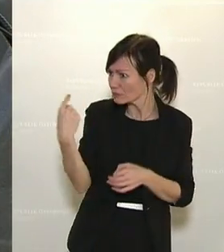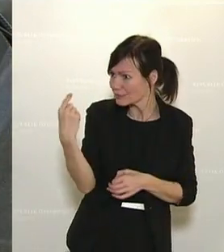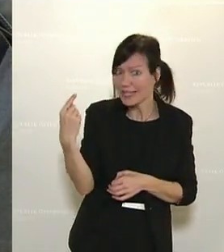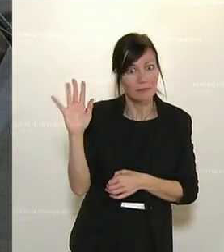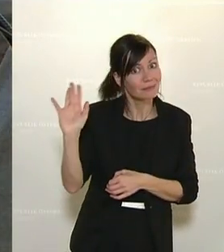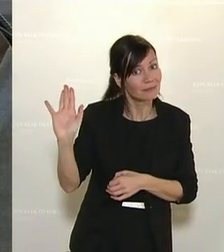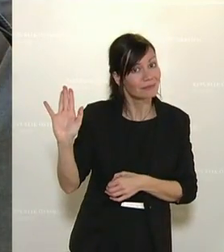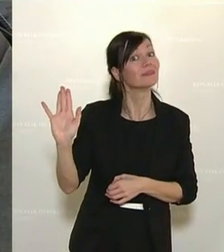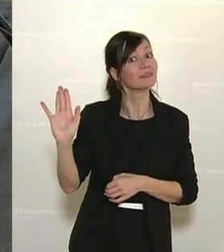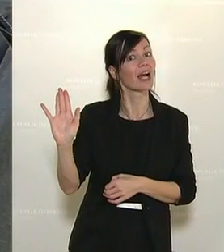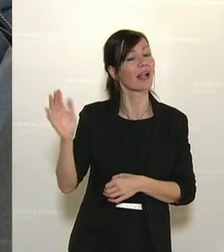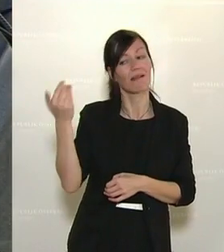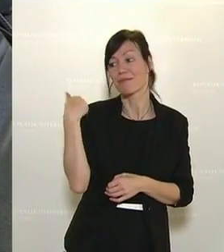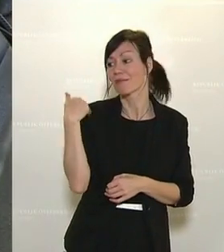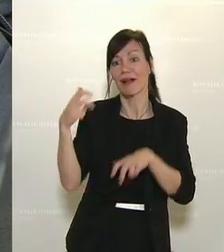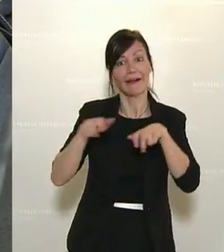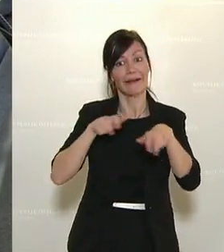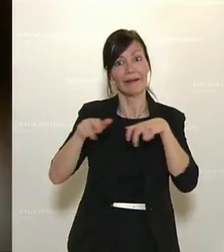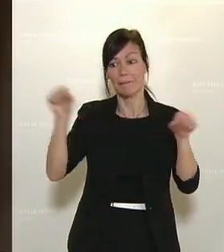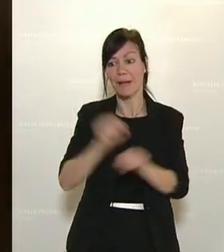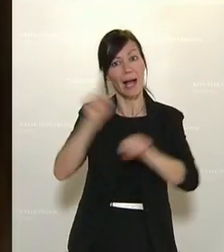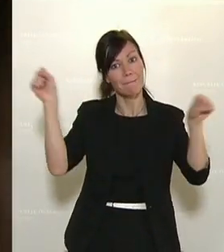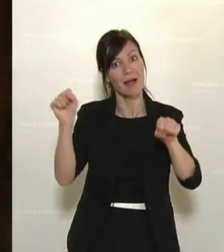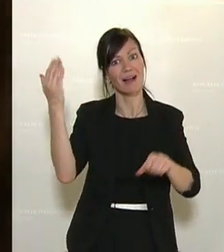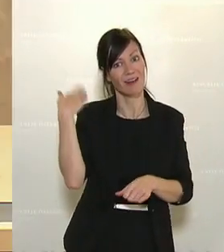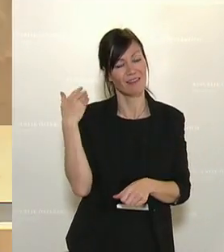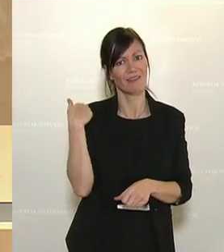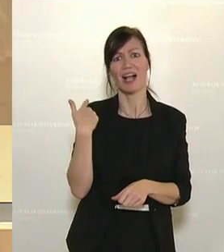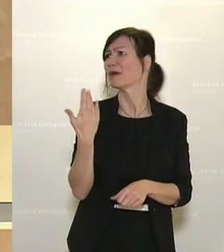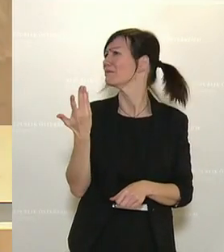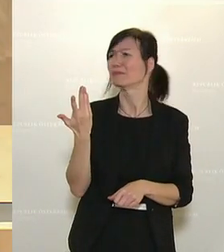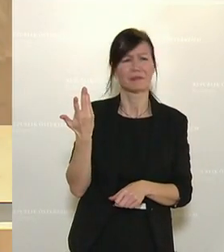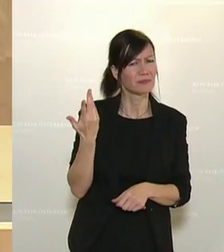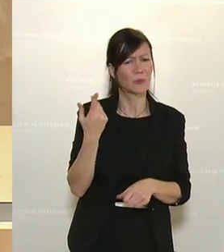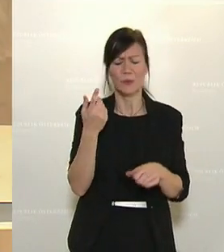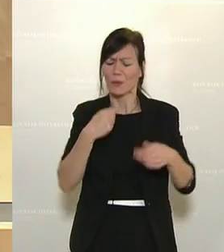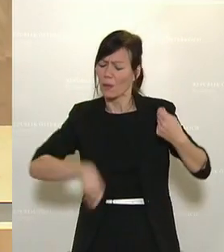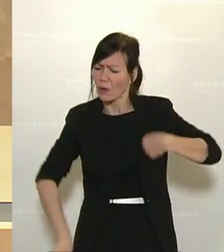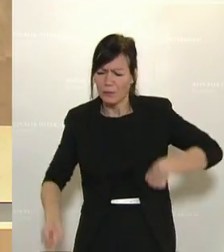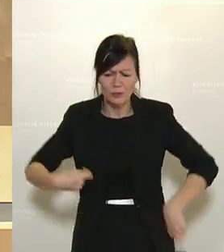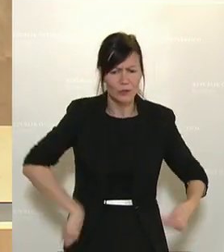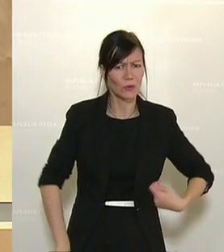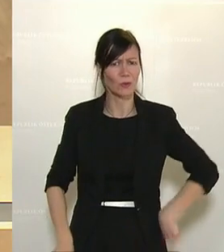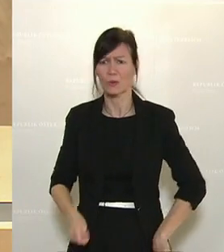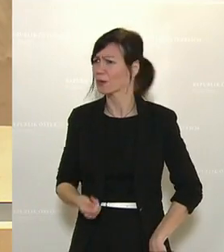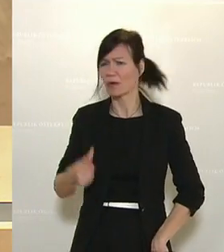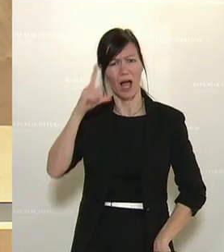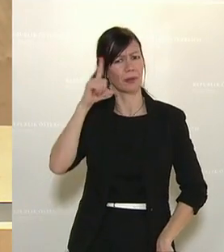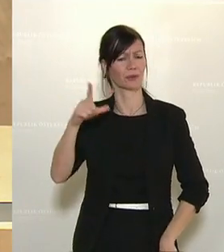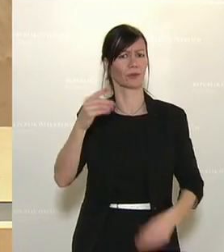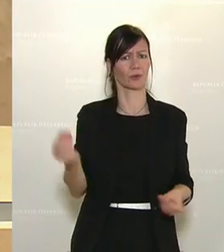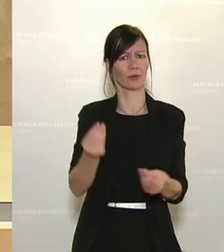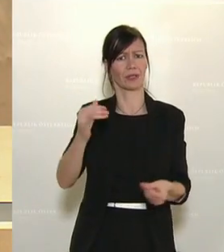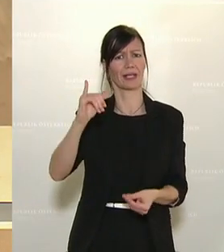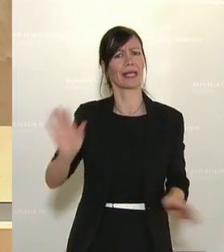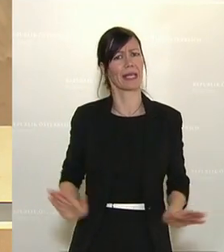haben mit Ihren ständigen Korruptionsplänen, die in Ibiza gegipfelt haben. Und ich bin froh darum, dass Sie nicht mehr in dieser Regierung sind und auch